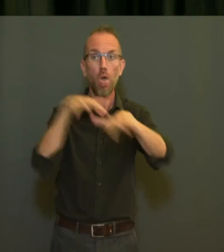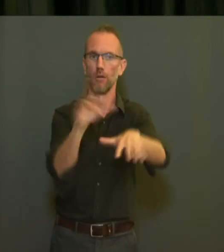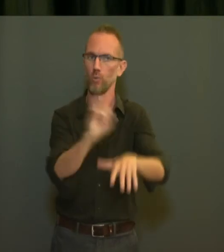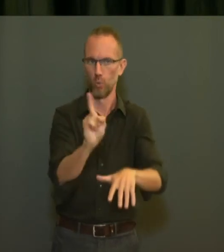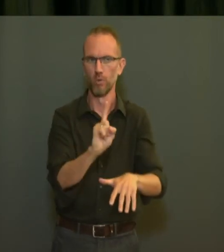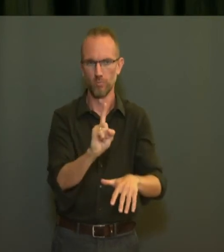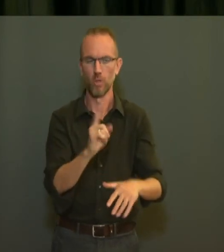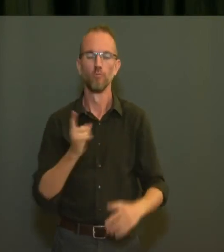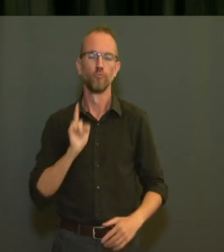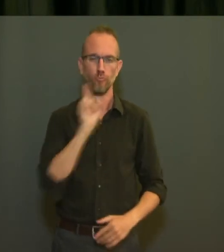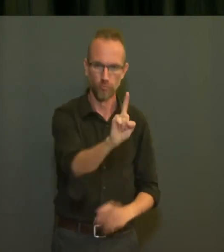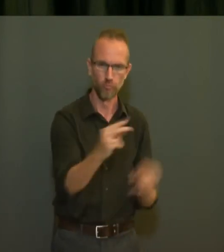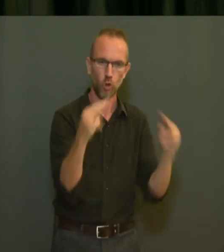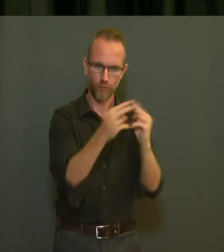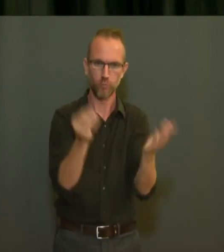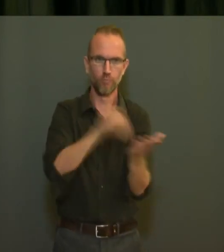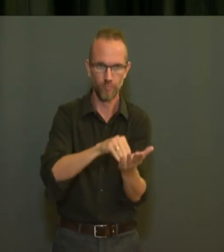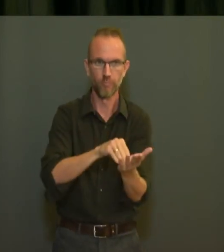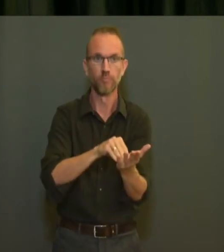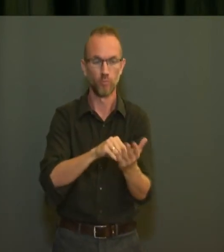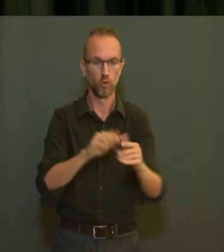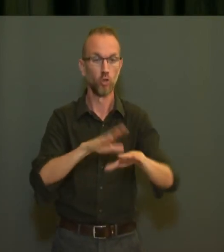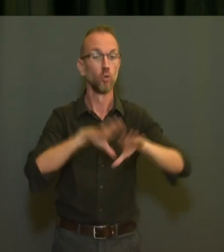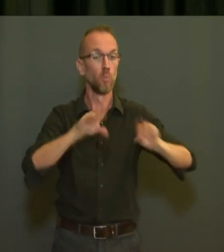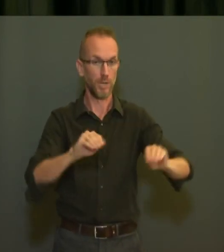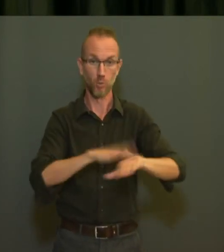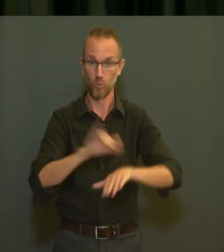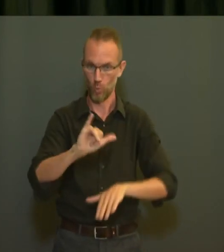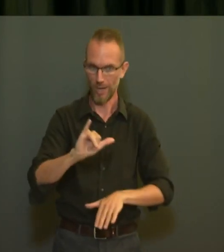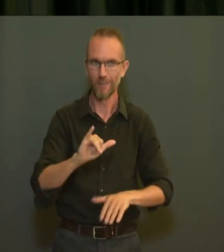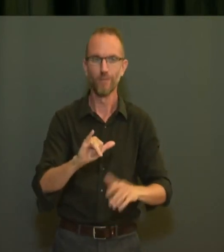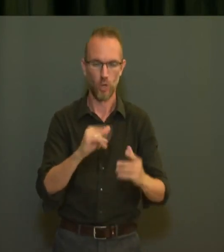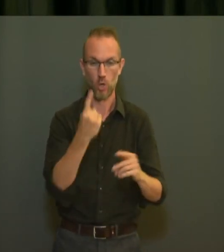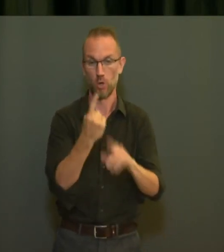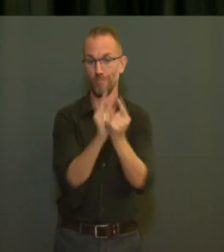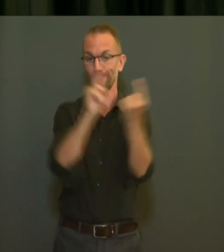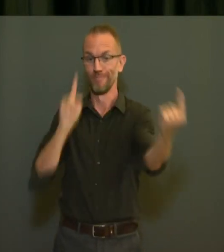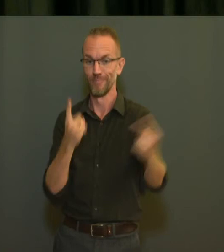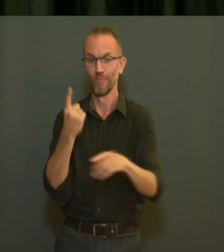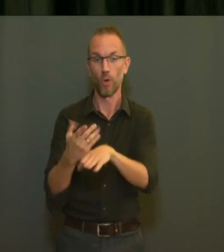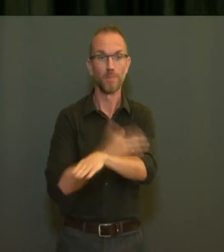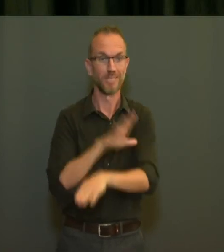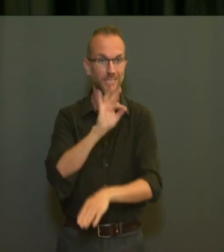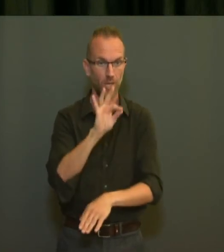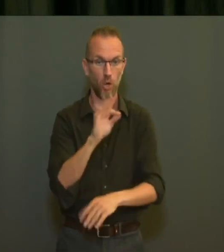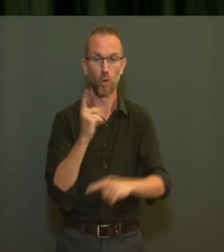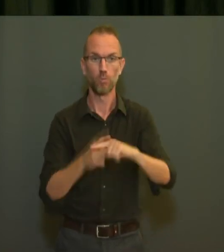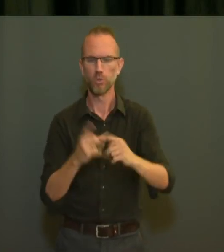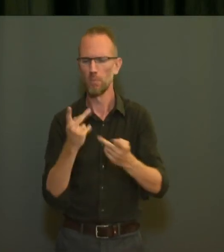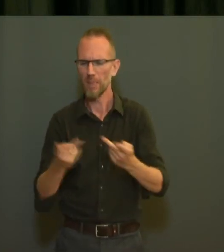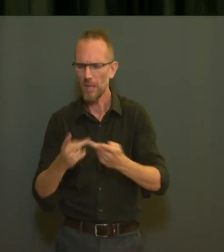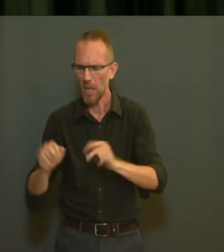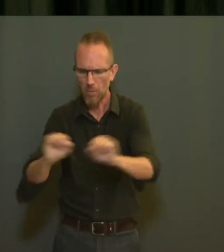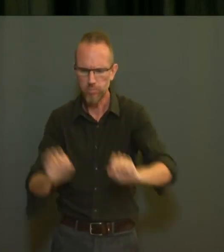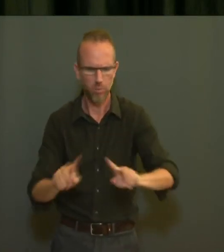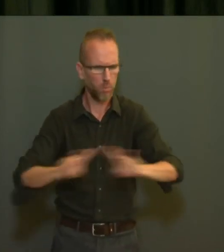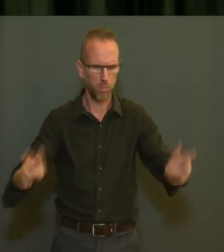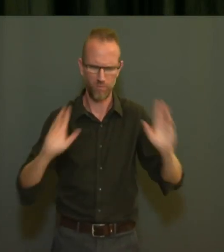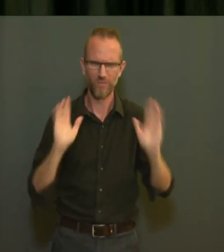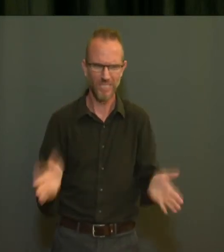évidemment, le respect de la distance d'1,5 mètre est mis en œuvre, la désinfection du matériel, le port du masque pour tous,